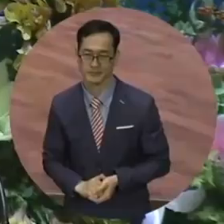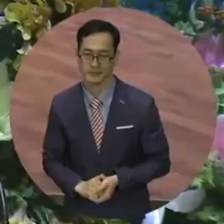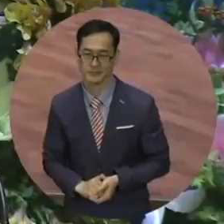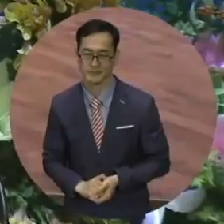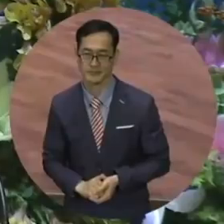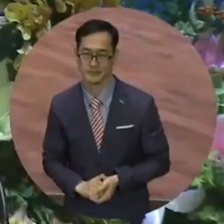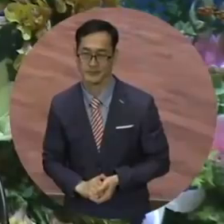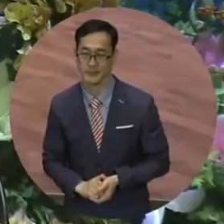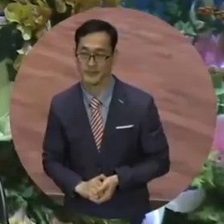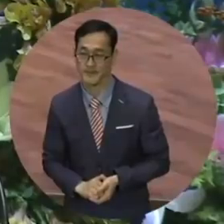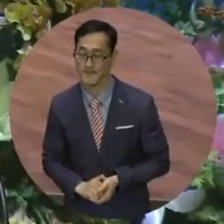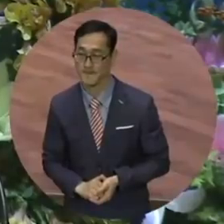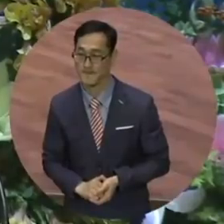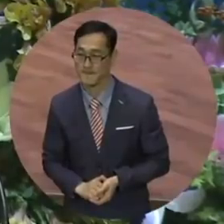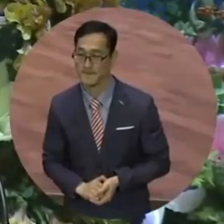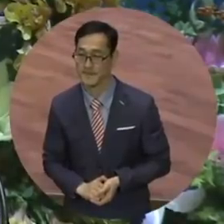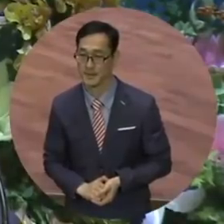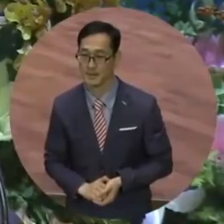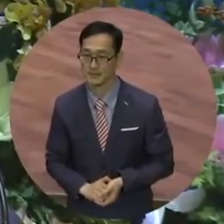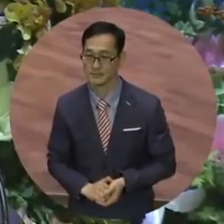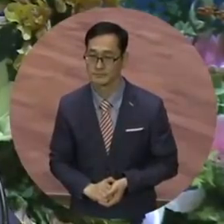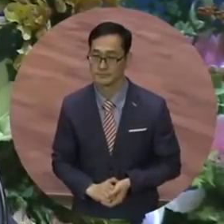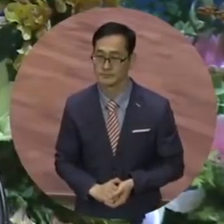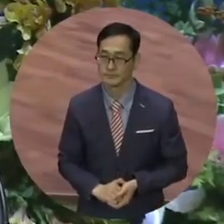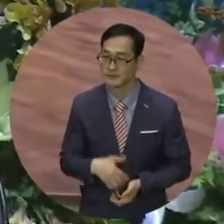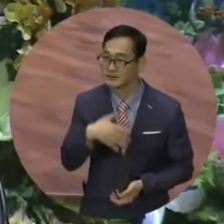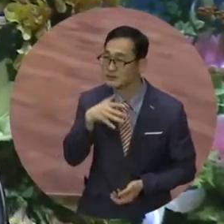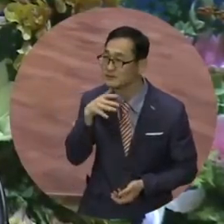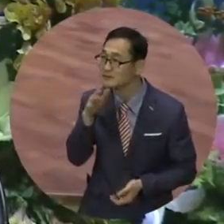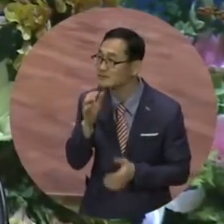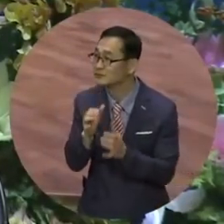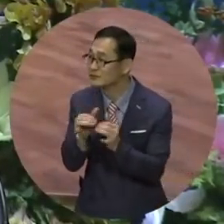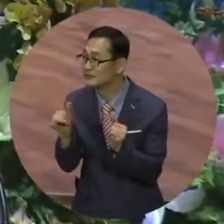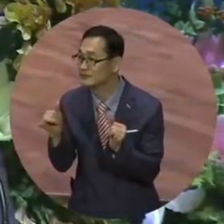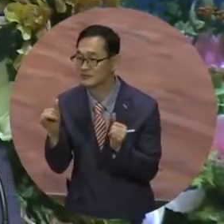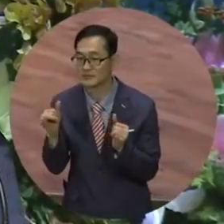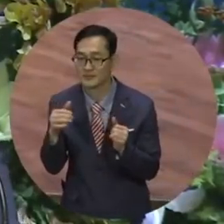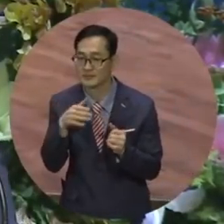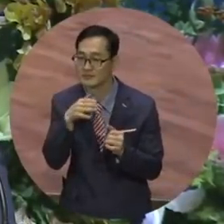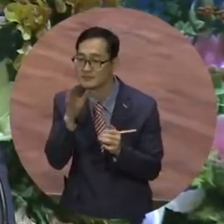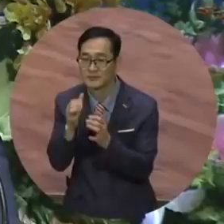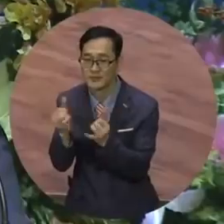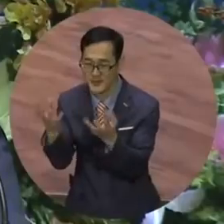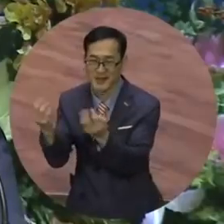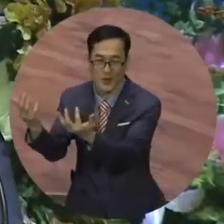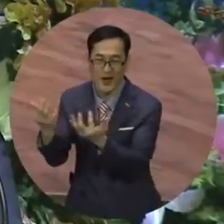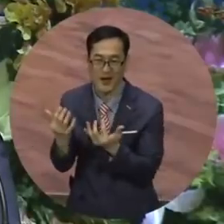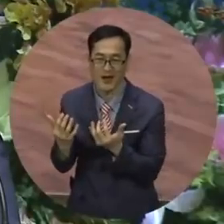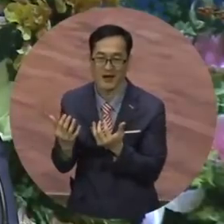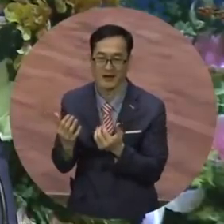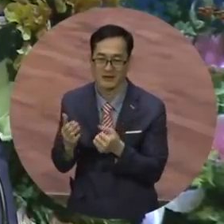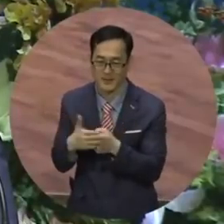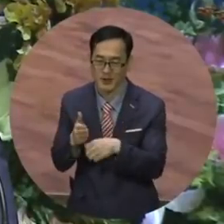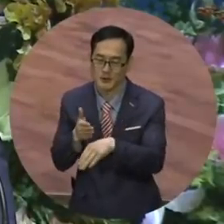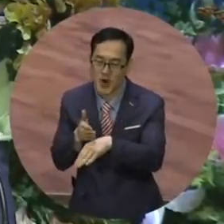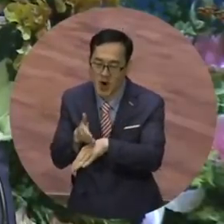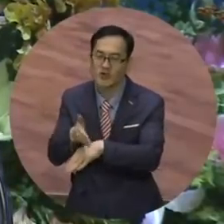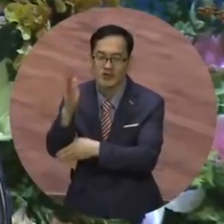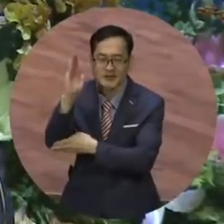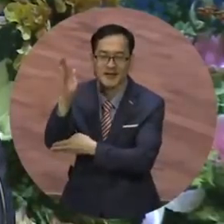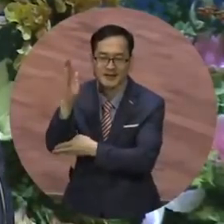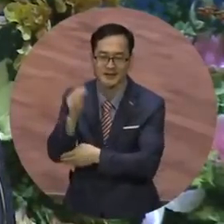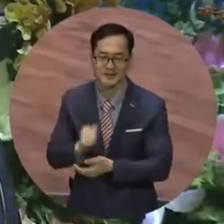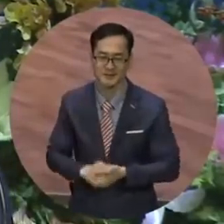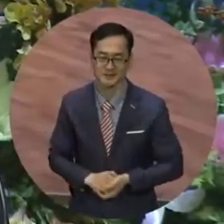어르신들이 많이 오셨기 때문에 제가 천천히 말할게요. 조금 느리게 말할게요. 제가 원래 빨리 말하기 때문에